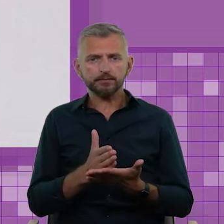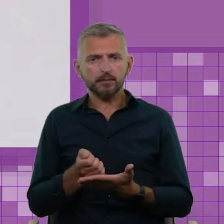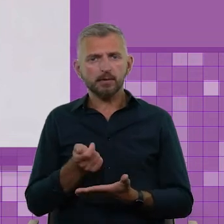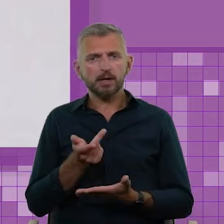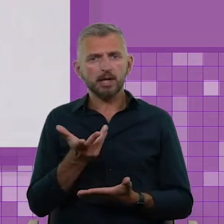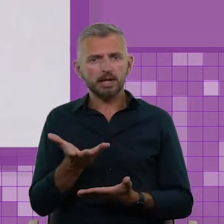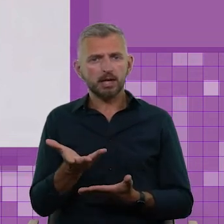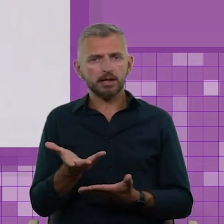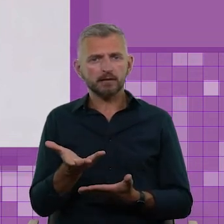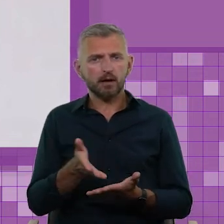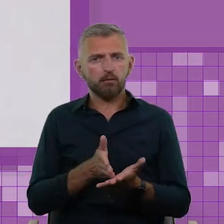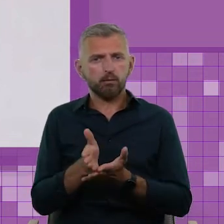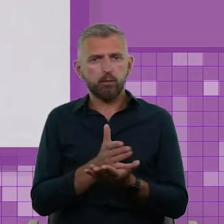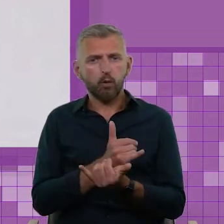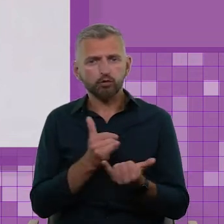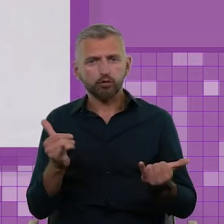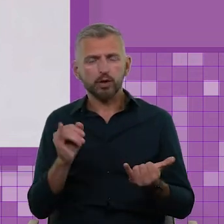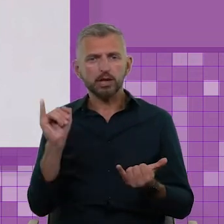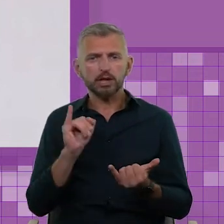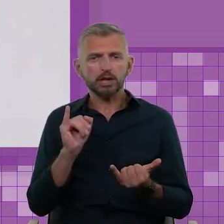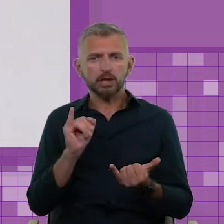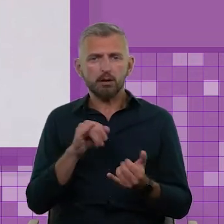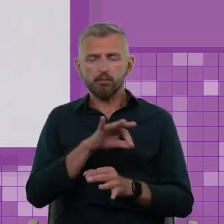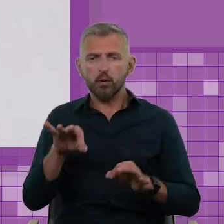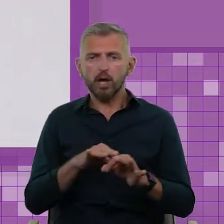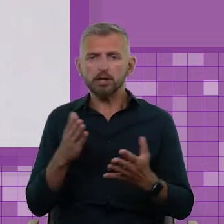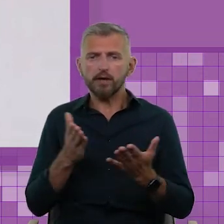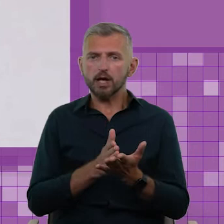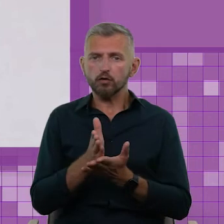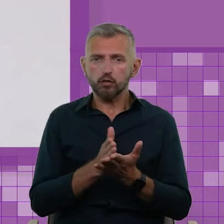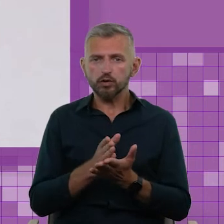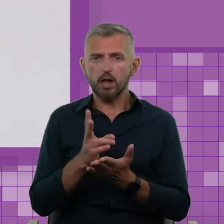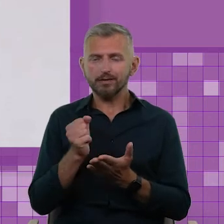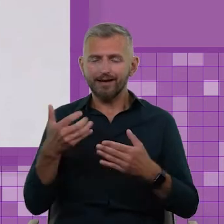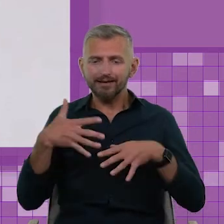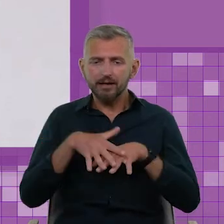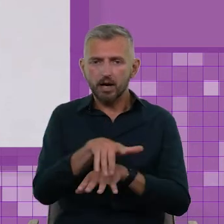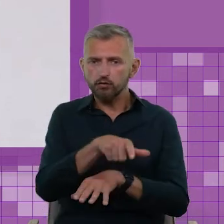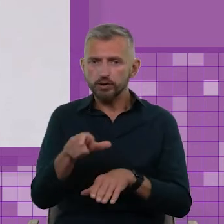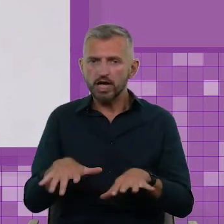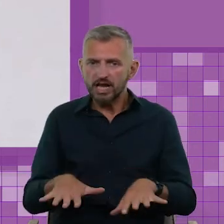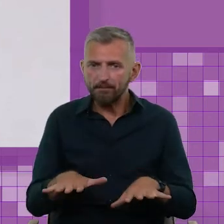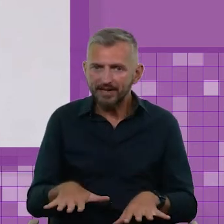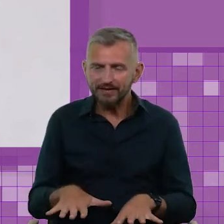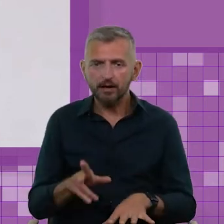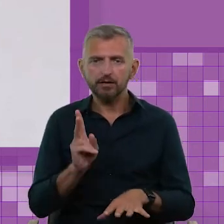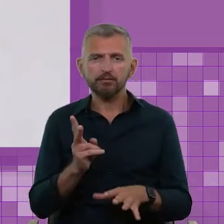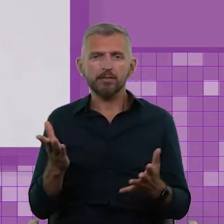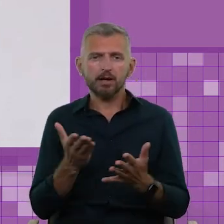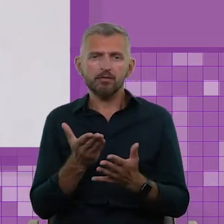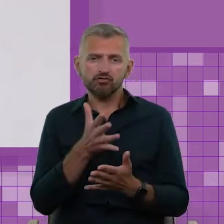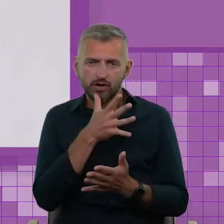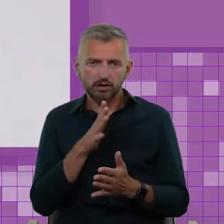низка послуг і проєктів, які служать на інтеграцію людей на місці для тих, хто хоча б якийсь час